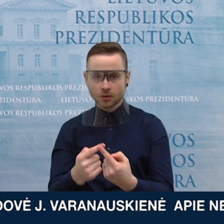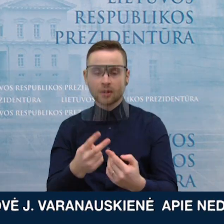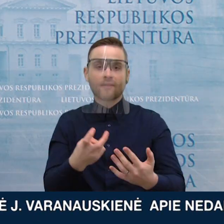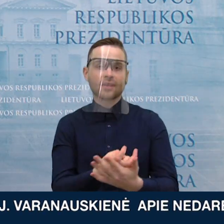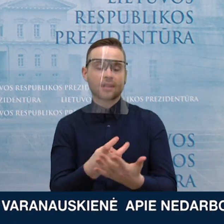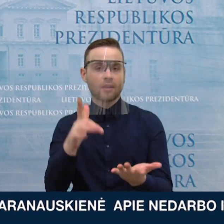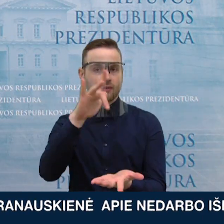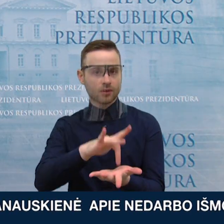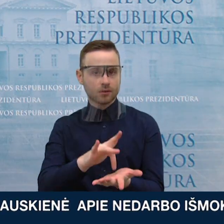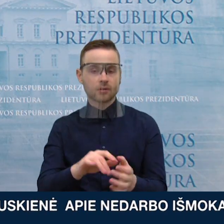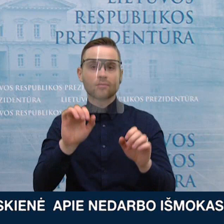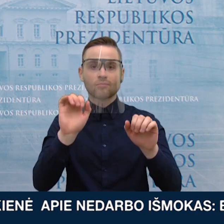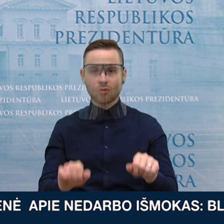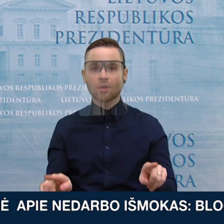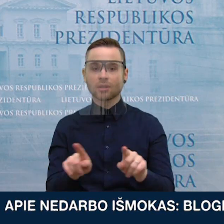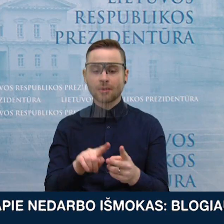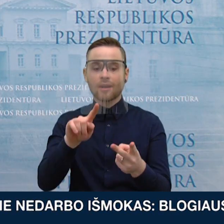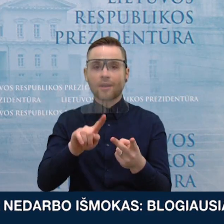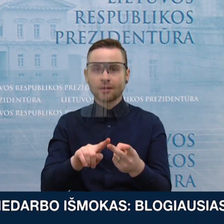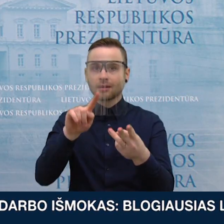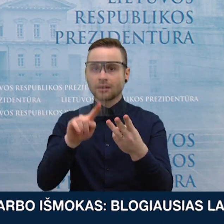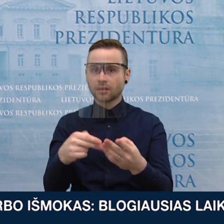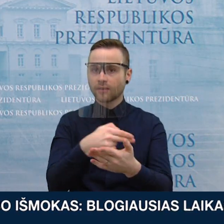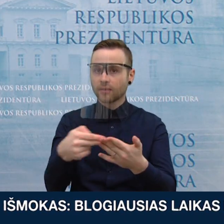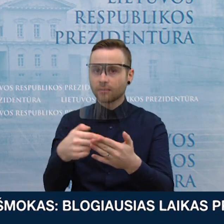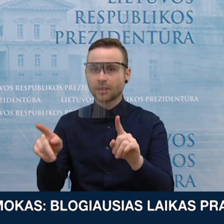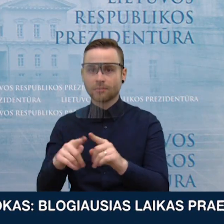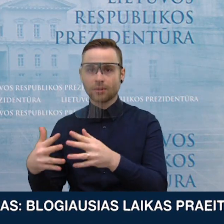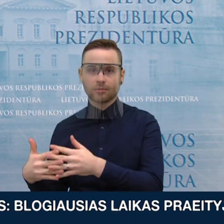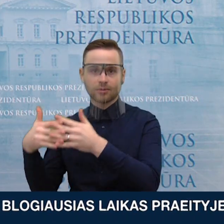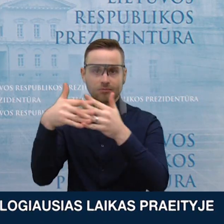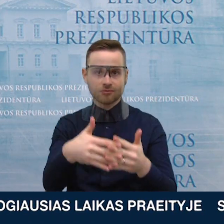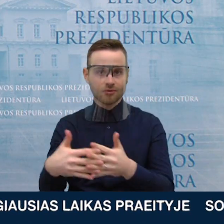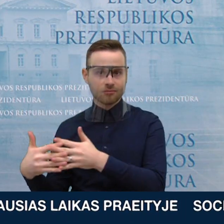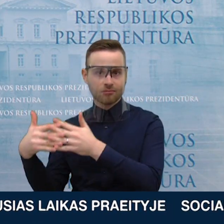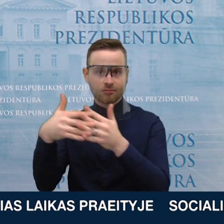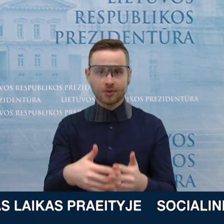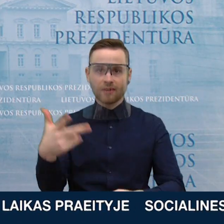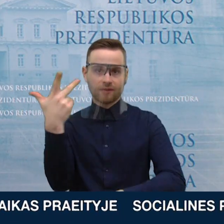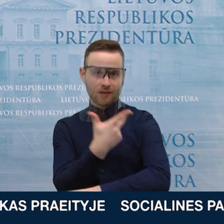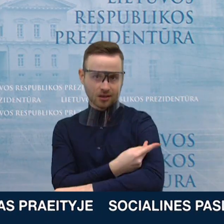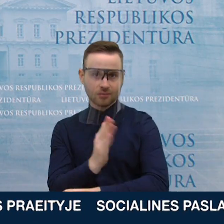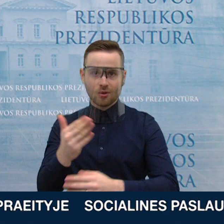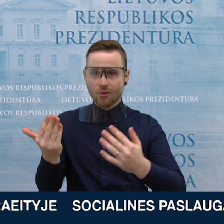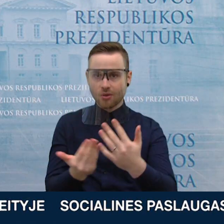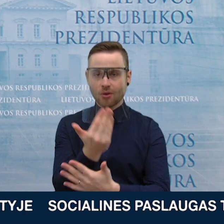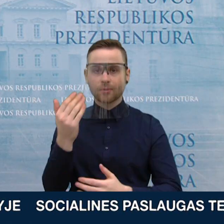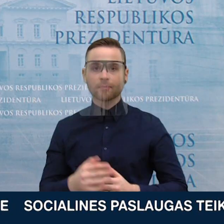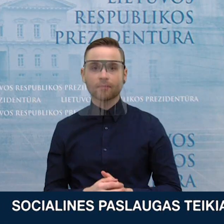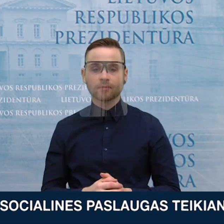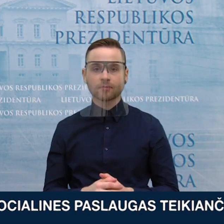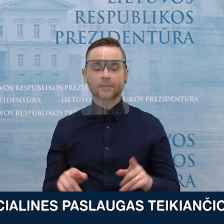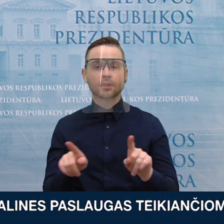vasario viduryje galima tikėtis ir šios kompanijos vakcinos ateimo į Lietuvą. Eilėje